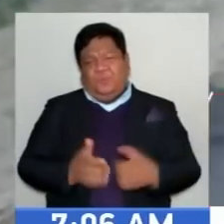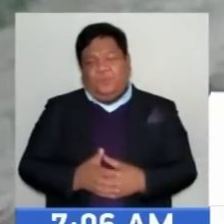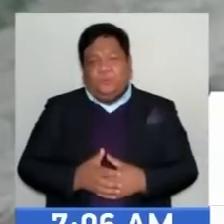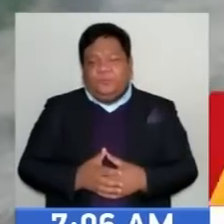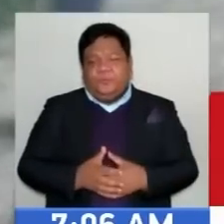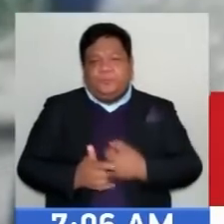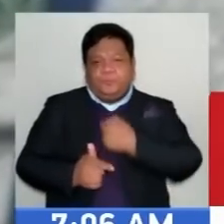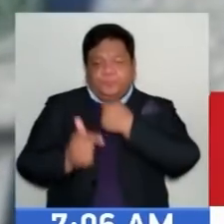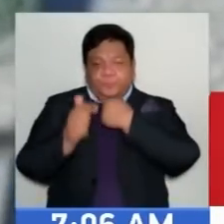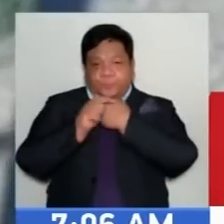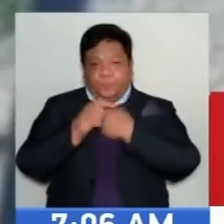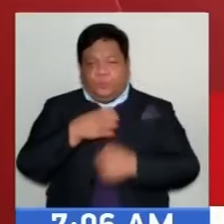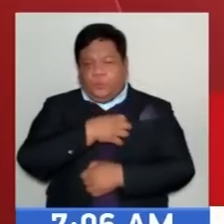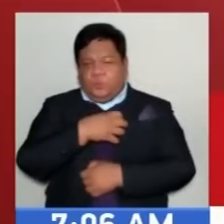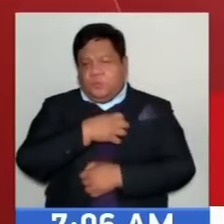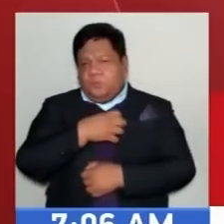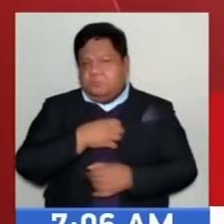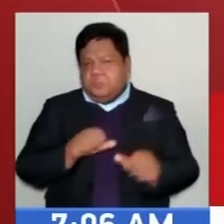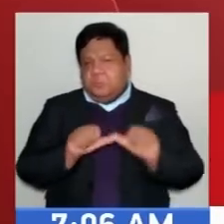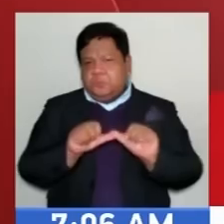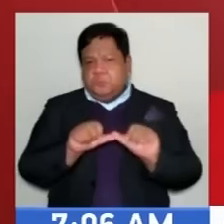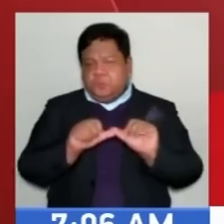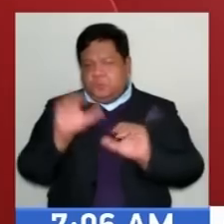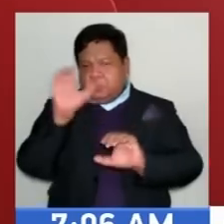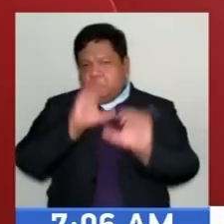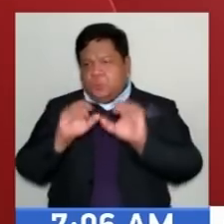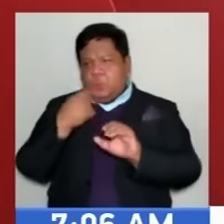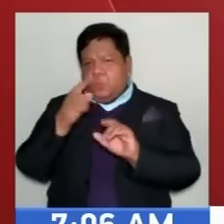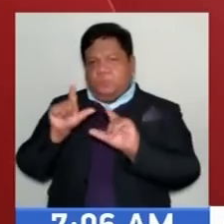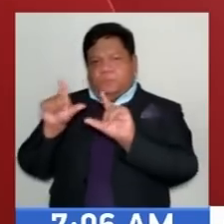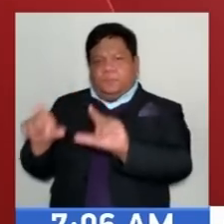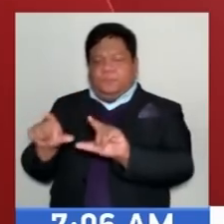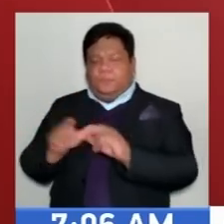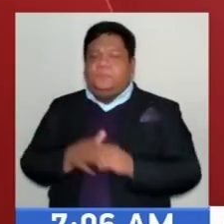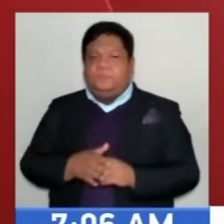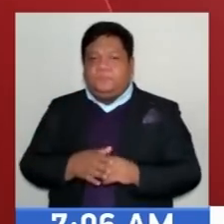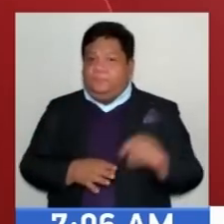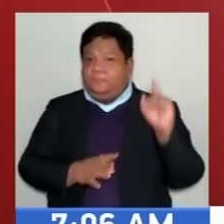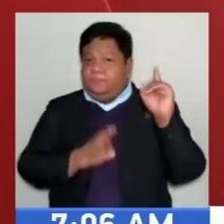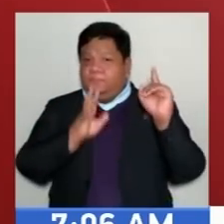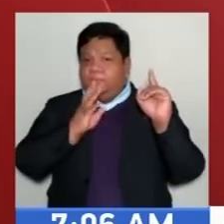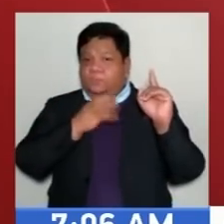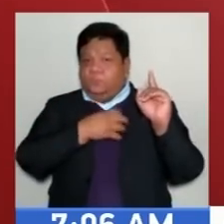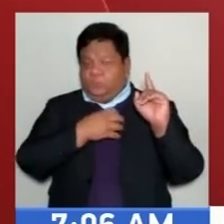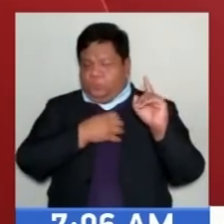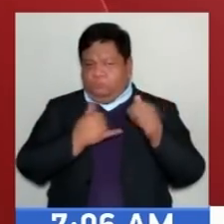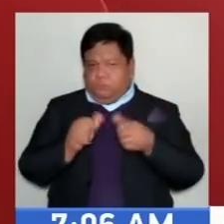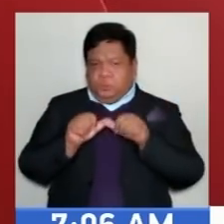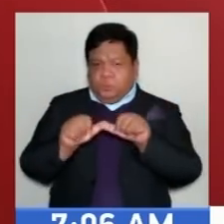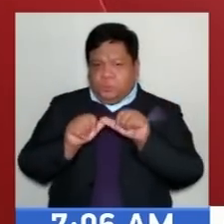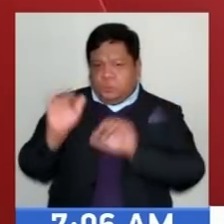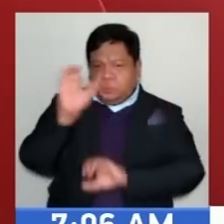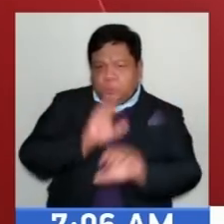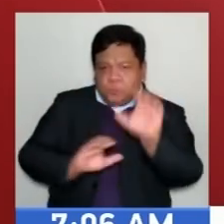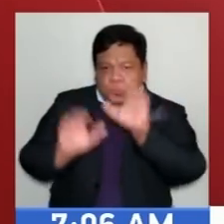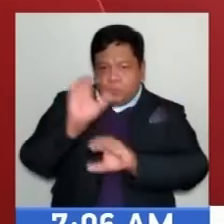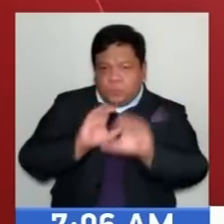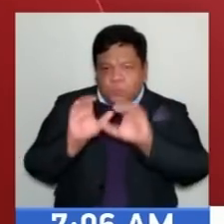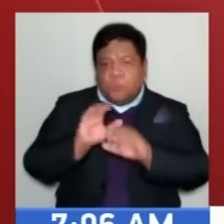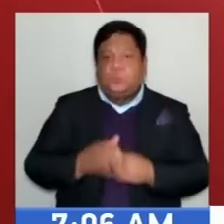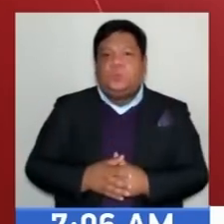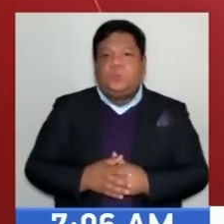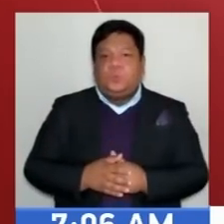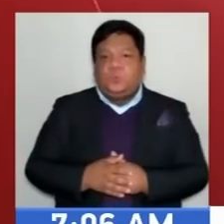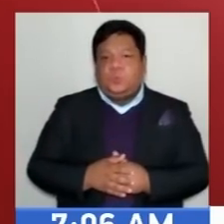ang kanilang paghahanap sa gunman. Yung follow-up operation po natin dito tuloy-tuloy at saka po wala naman pong tigil